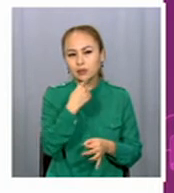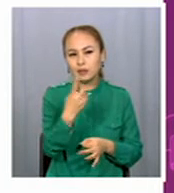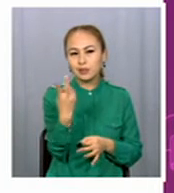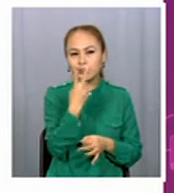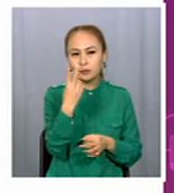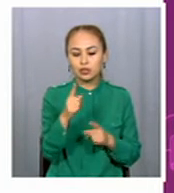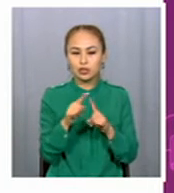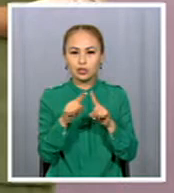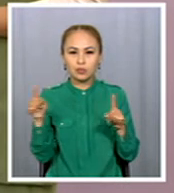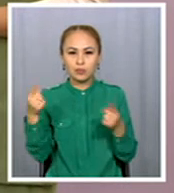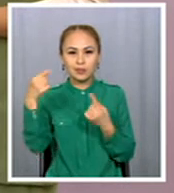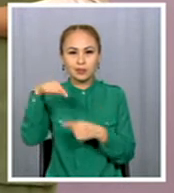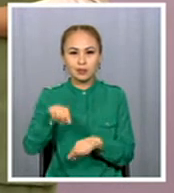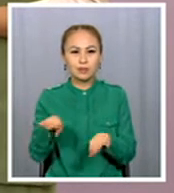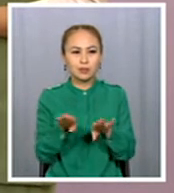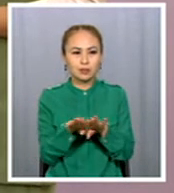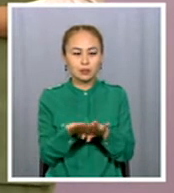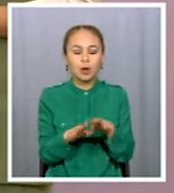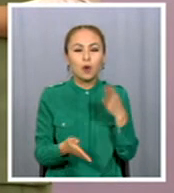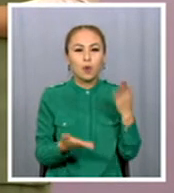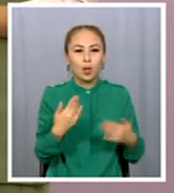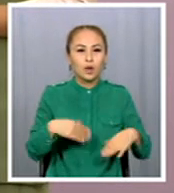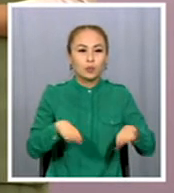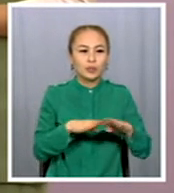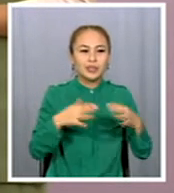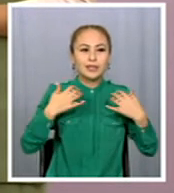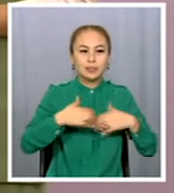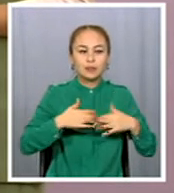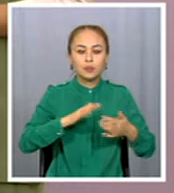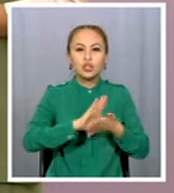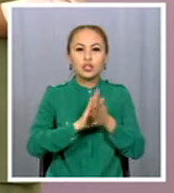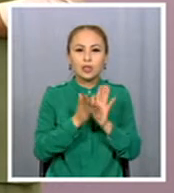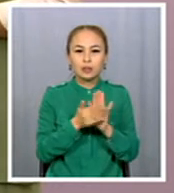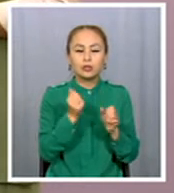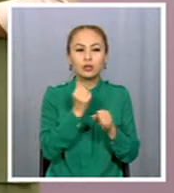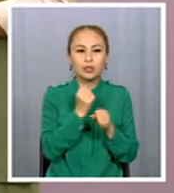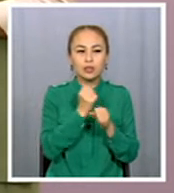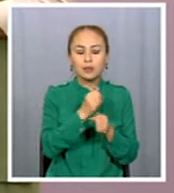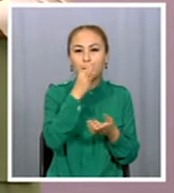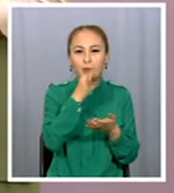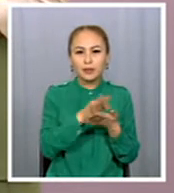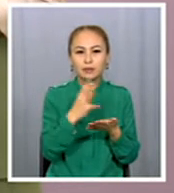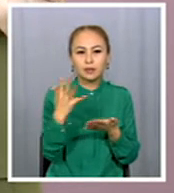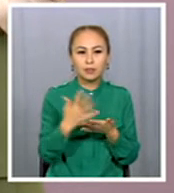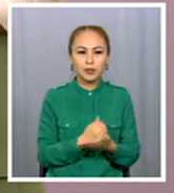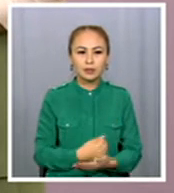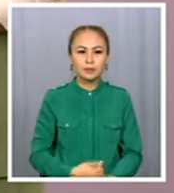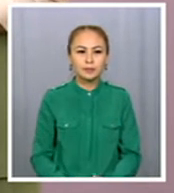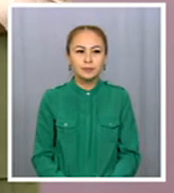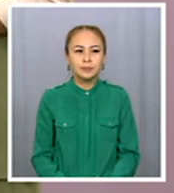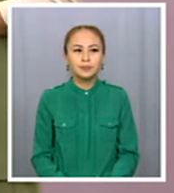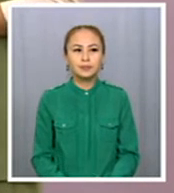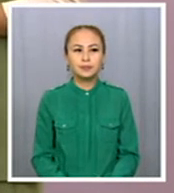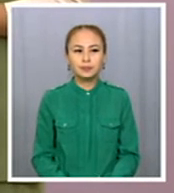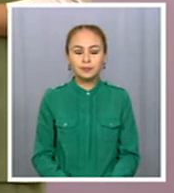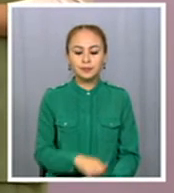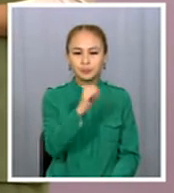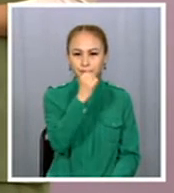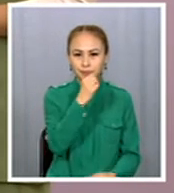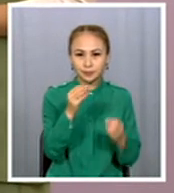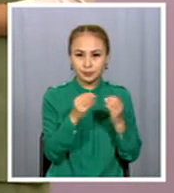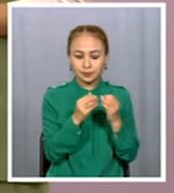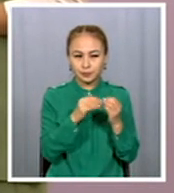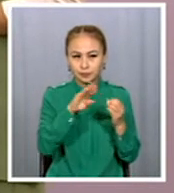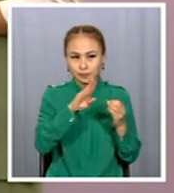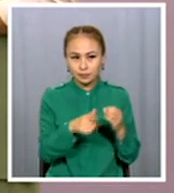сызба сәйкес келеді. Олай болса, есептің шартын құрастырып, мәнін табайық. Балалар, кәмпит 10